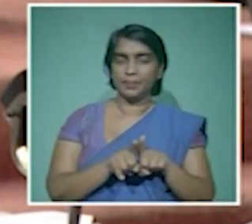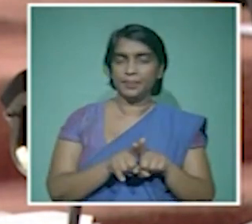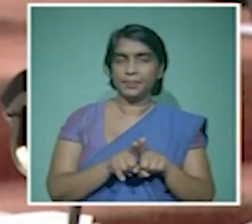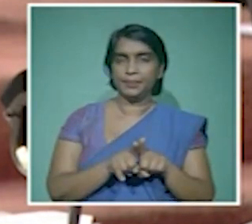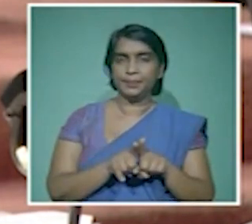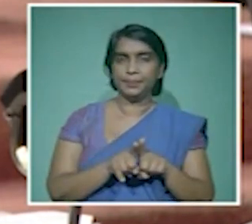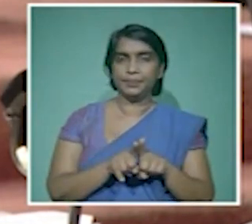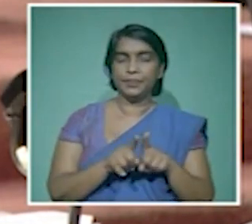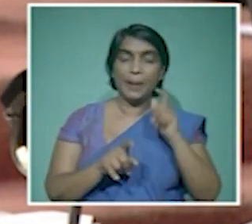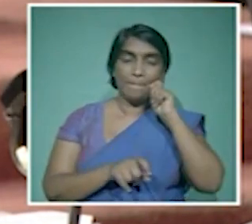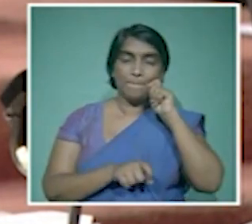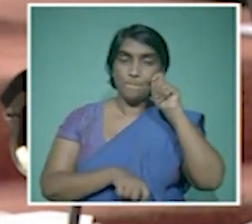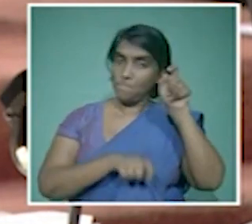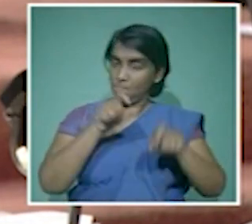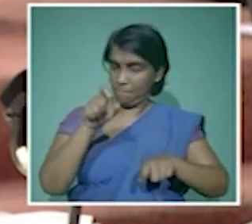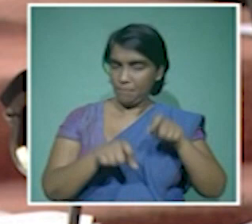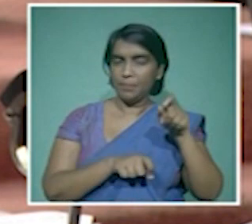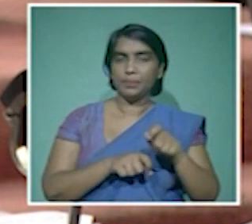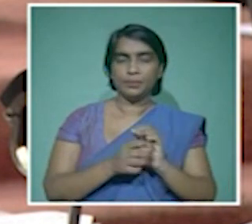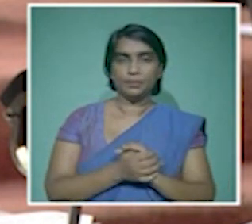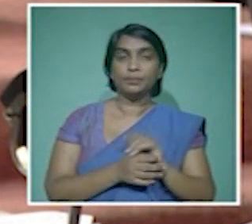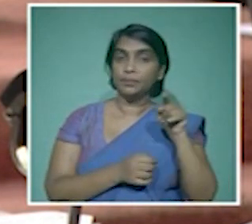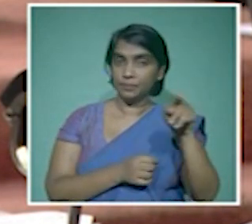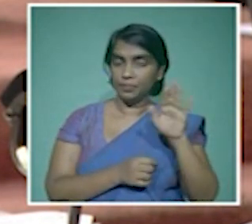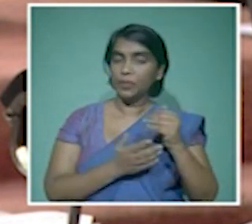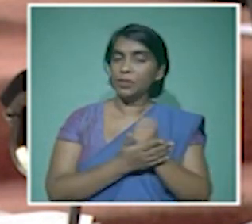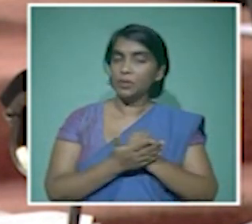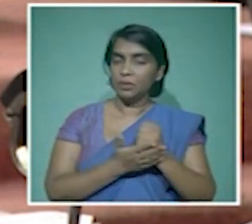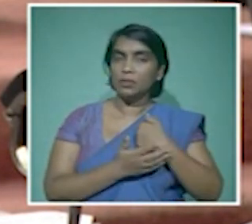மக்கள் எதிர்பார்ப்புகள் நிறைவேற்றப்படவில்லை என்பது உண்மை.